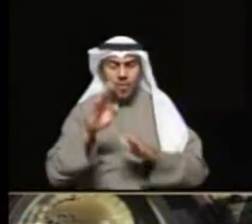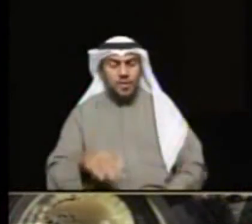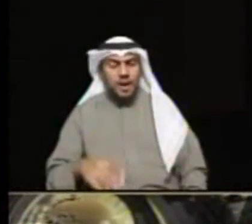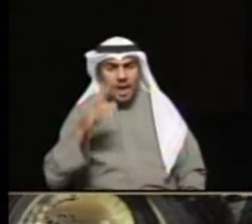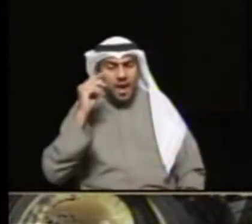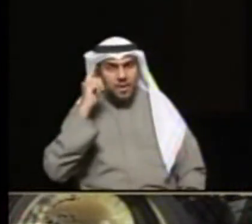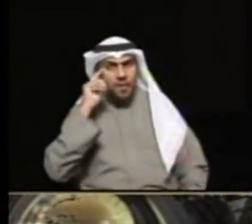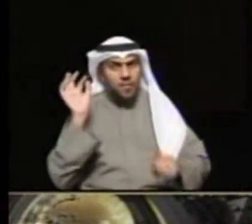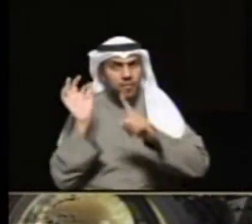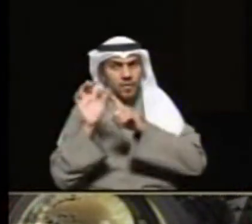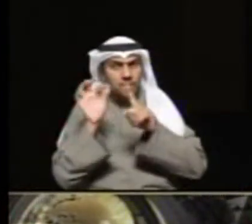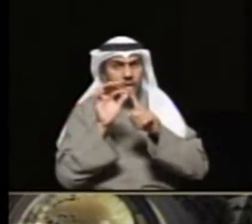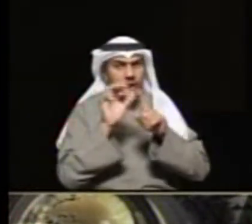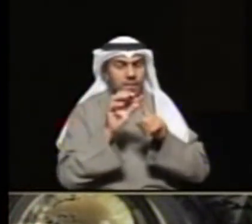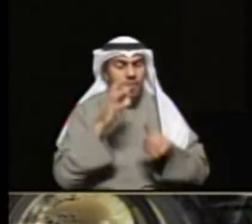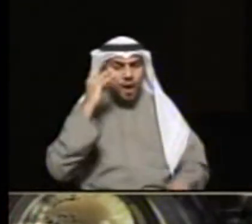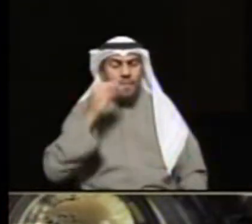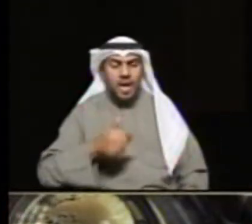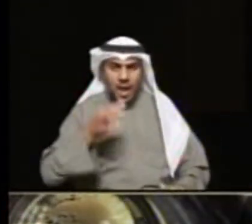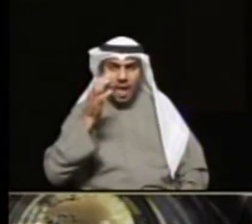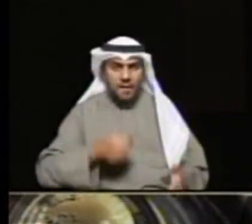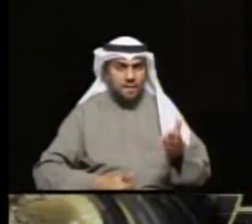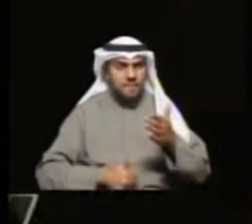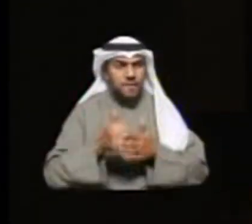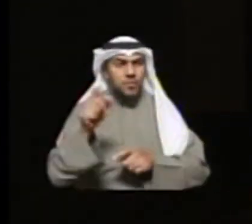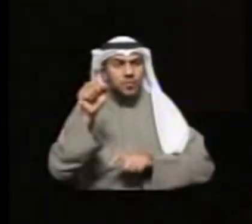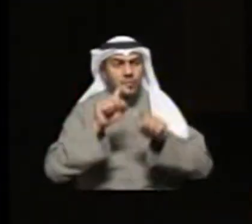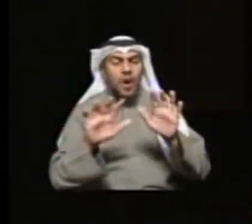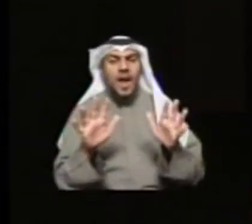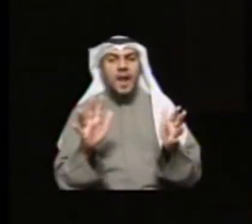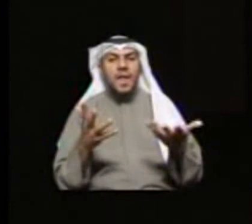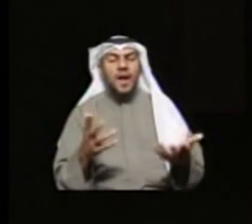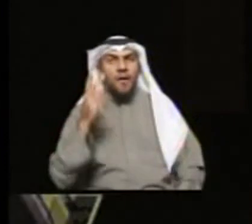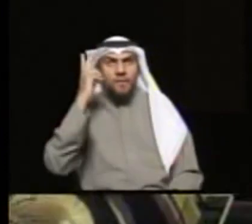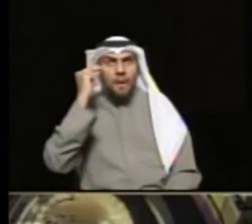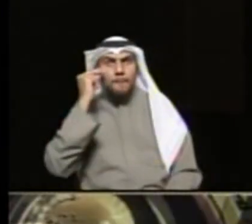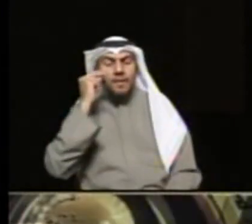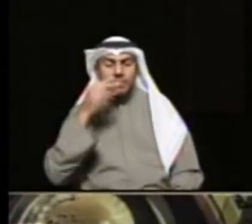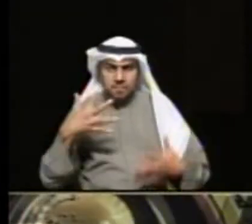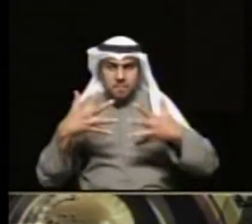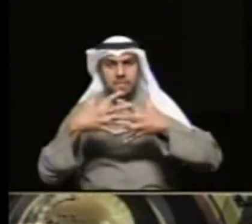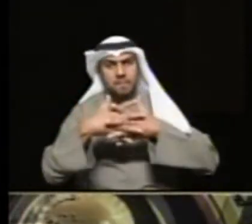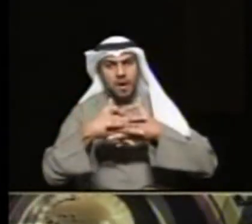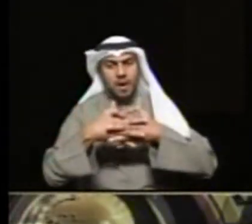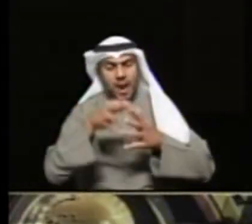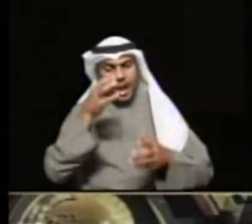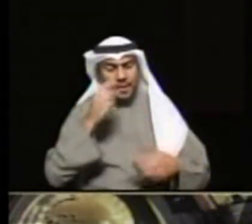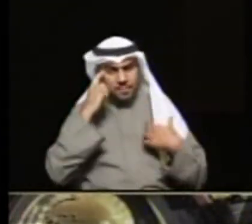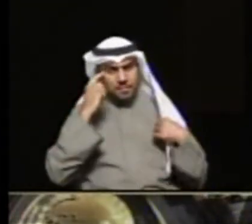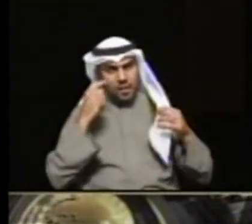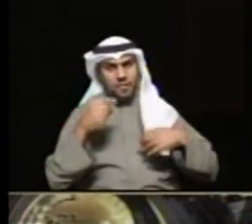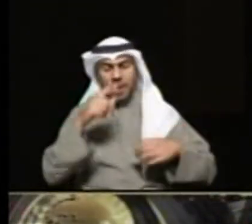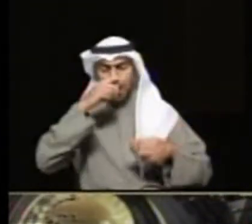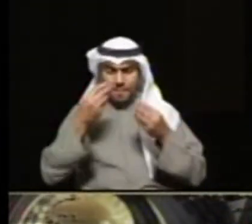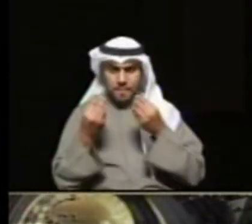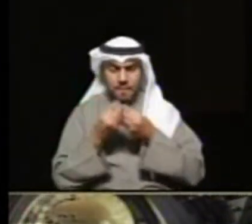الإنجازات. كيف نستطيع أن نفعل الأمور معا؟ يجب أن نكون معا ولا نستطيع أن